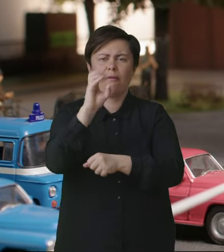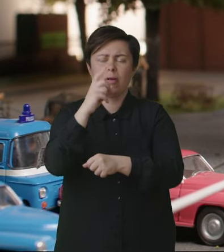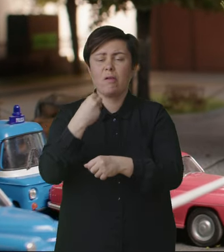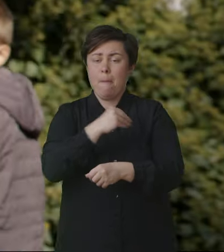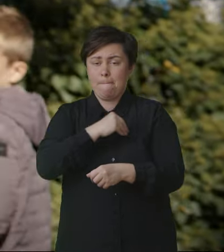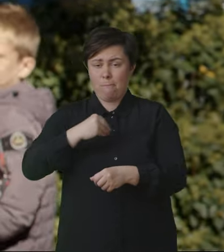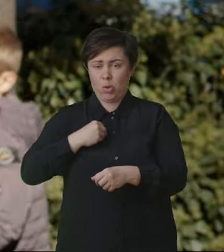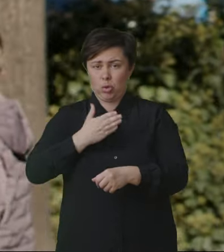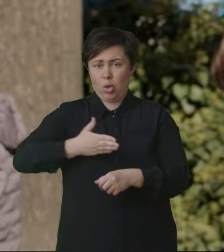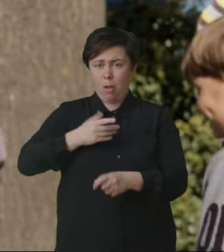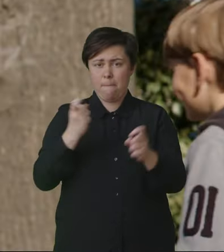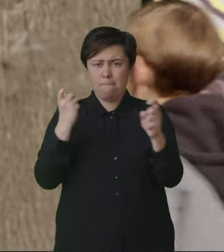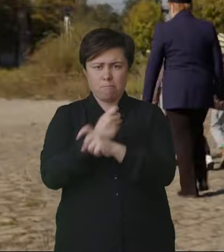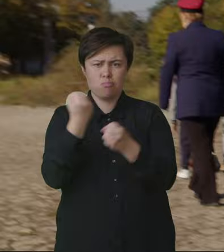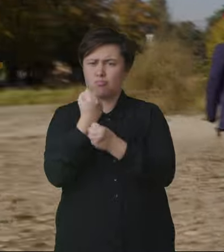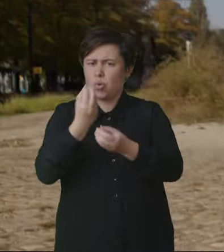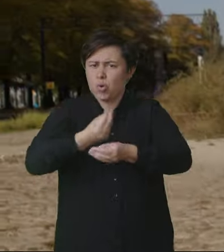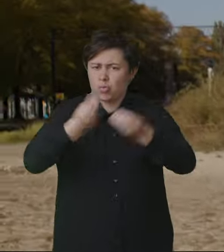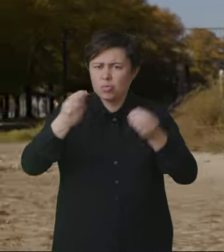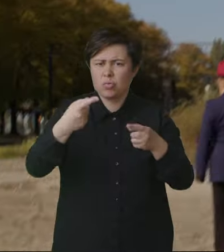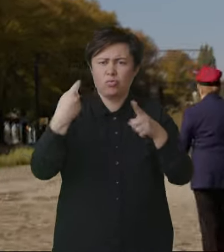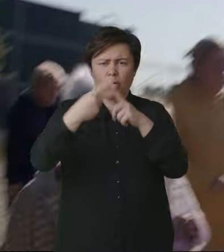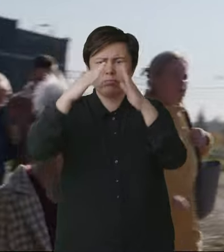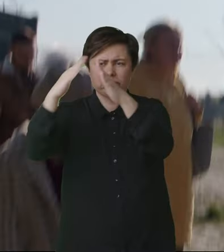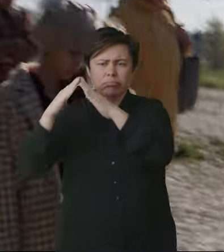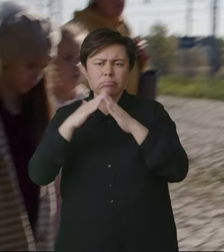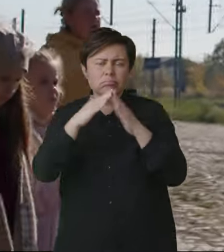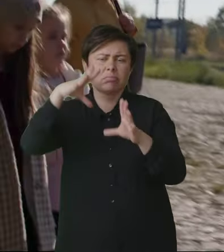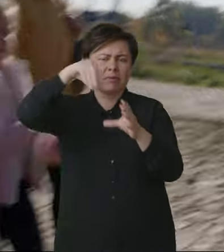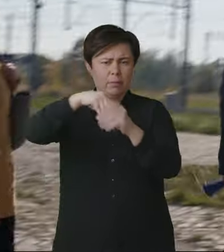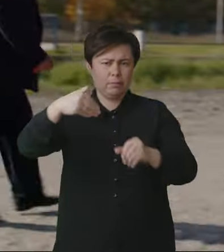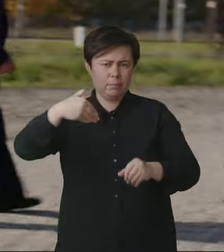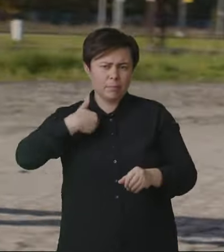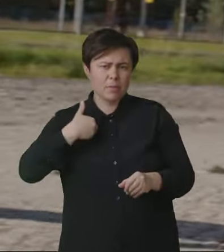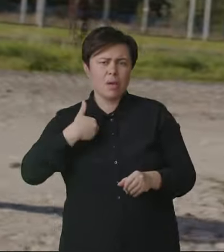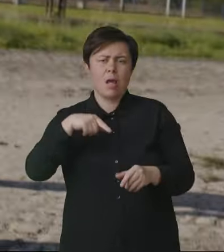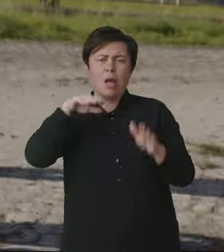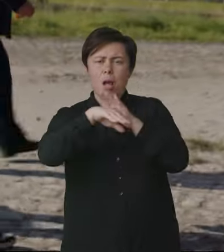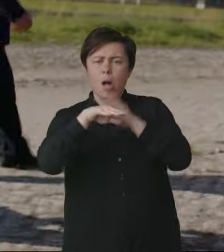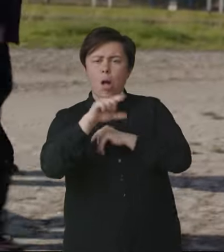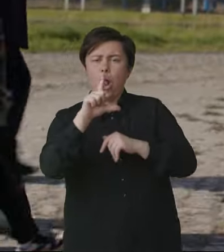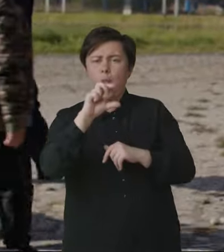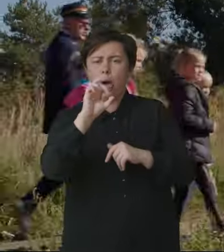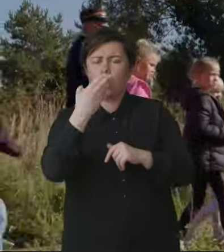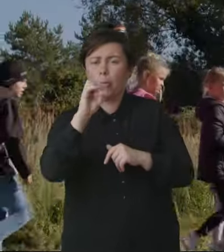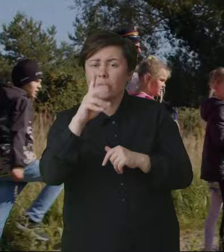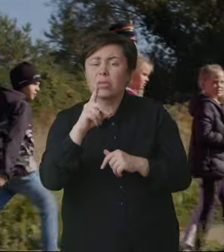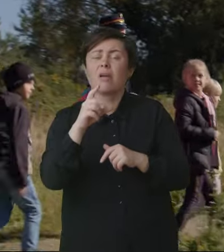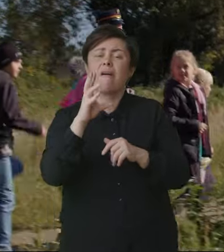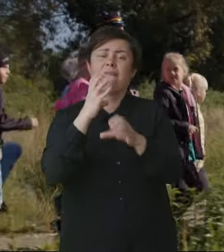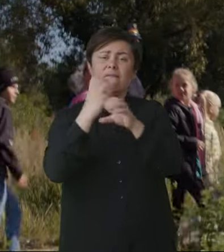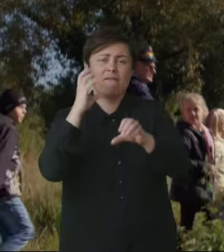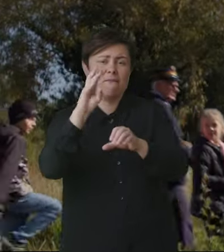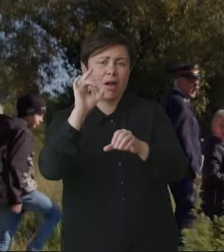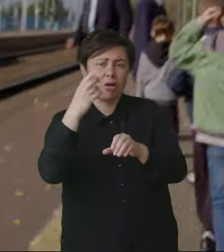Państwowe posiadały tu mocno rozbudowane zaplecze składające się m.in. z lokomotywowni i warsztatów, wagonowni,